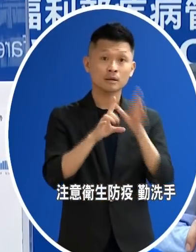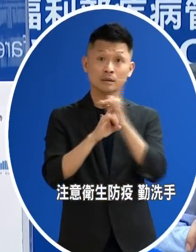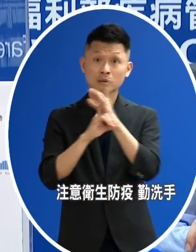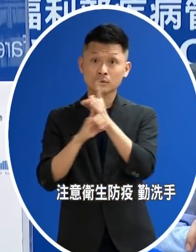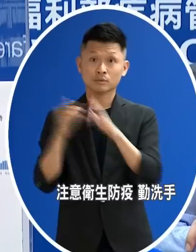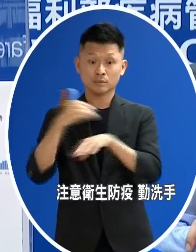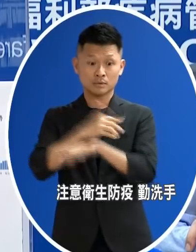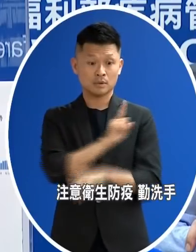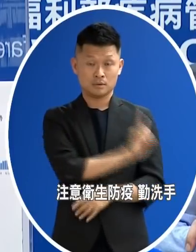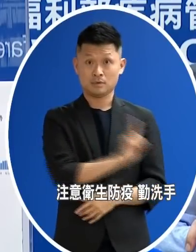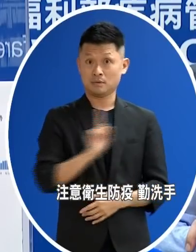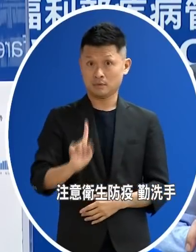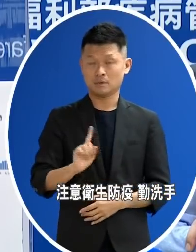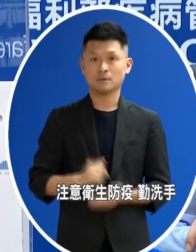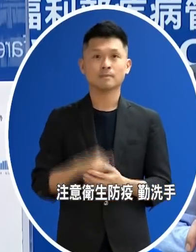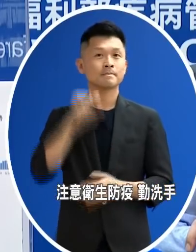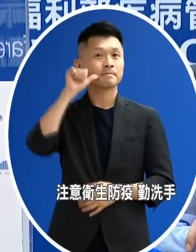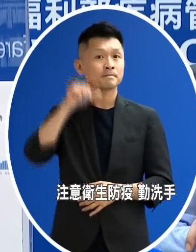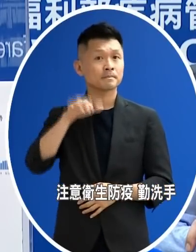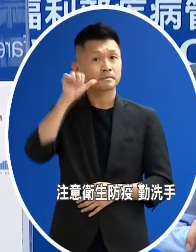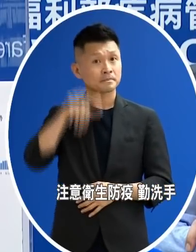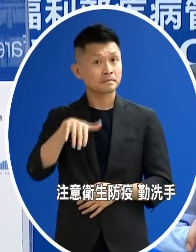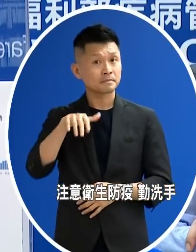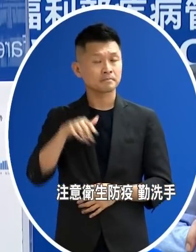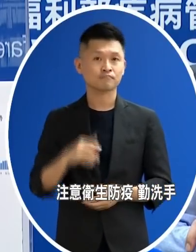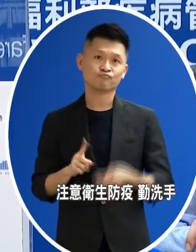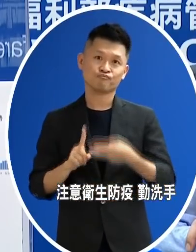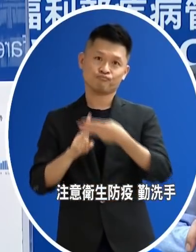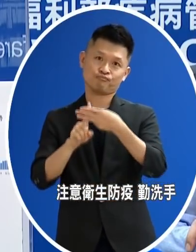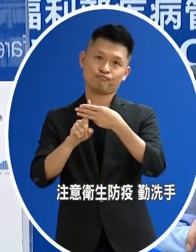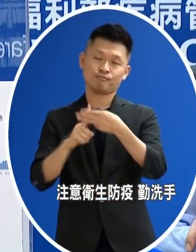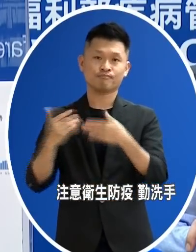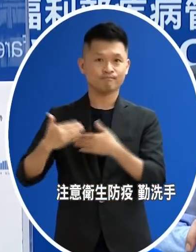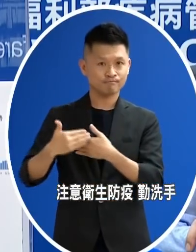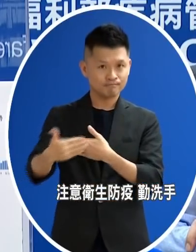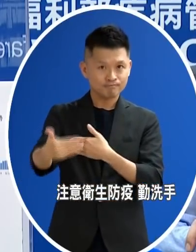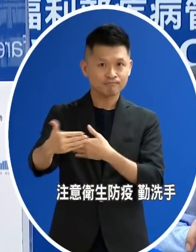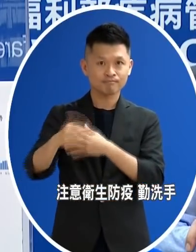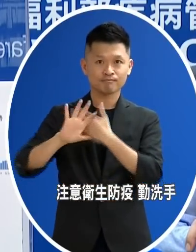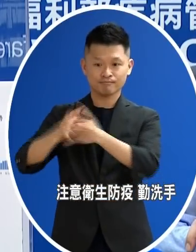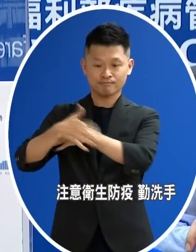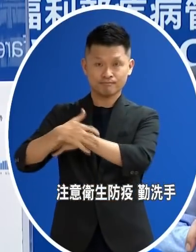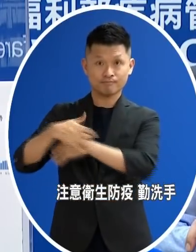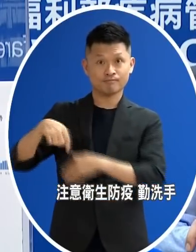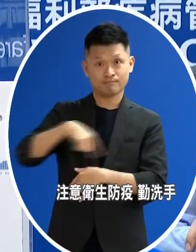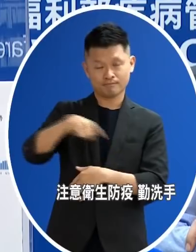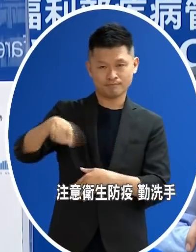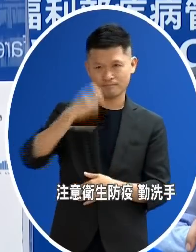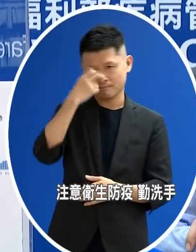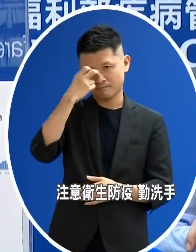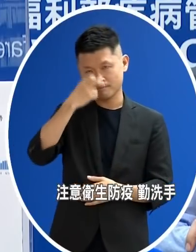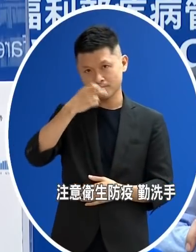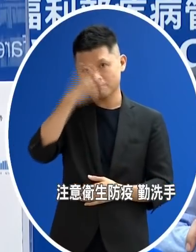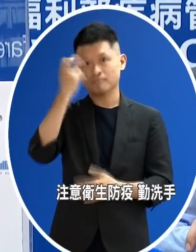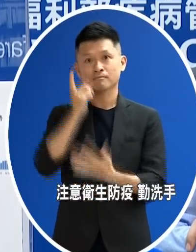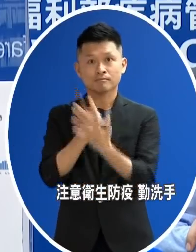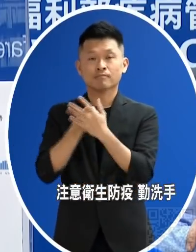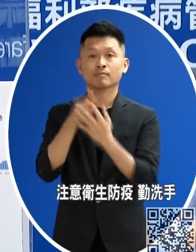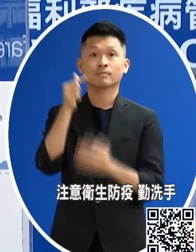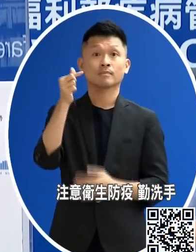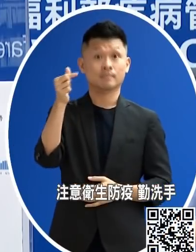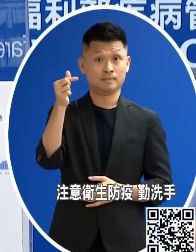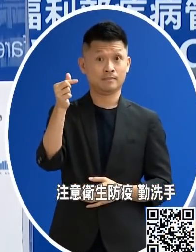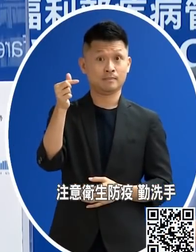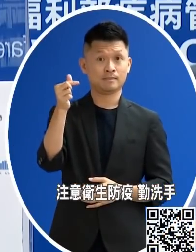新竹县各1例。那苗栗县这主要还是被隔离的移工所验出来的